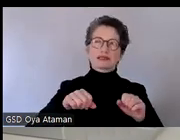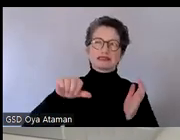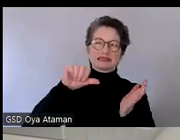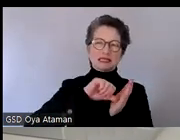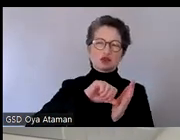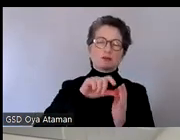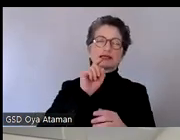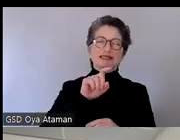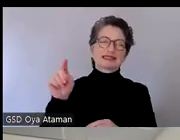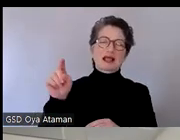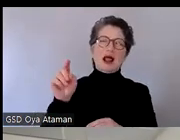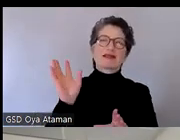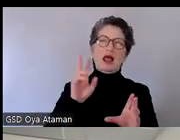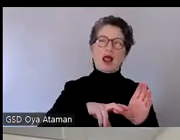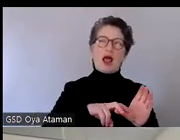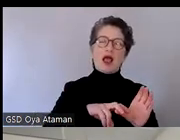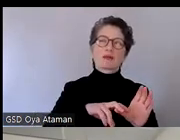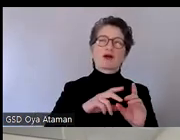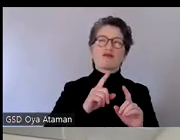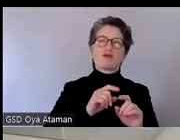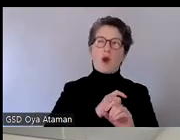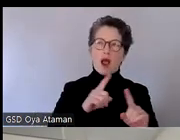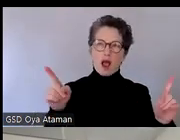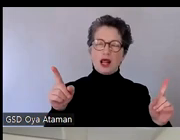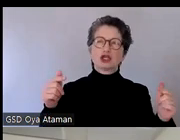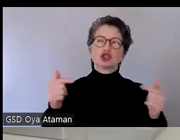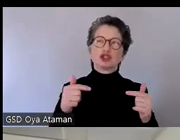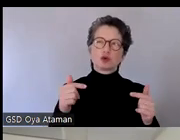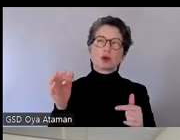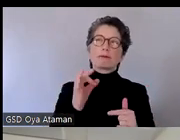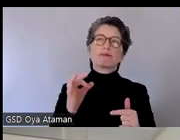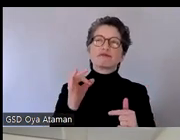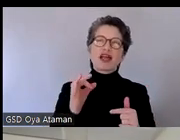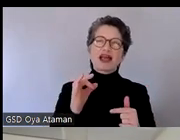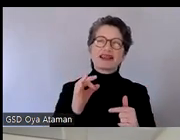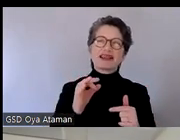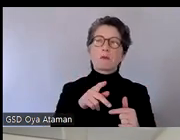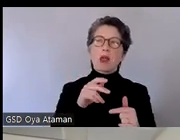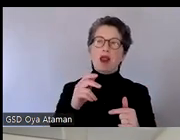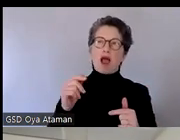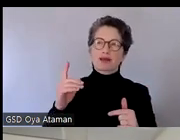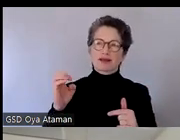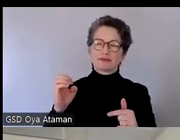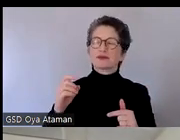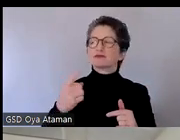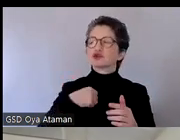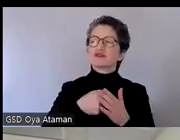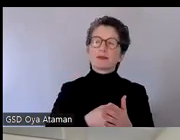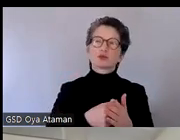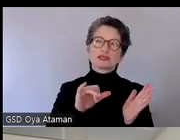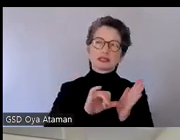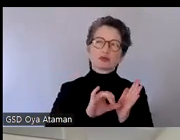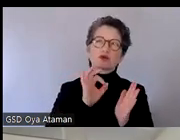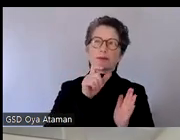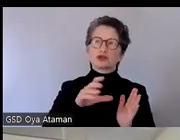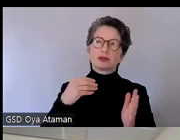Digitale Teilhabe für alle in der Stiftung Pfennigparade. Wir sind ein Schwerpunktzentrum für den Mensch mit Körperbehinderung und haben